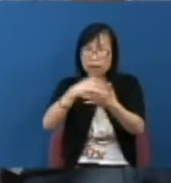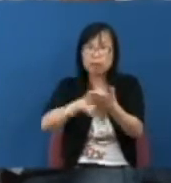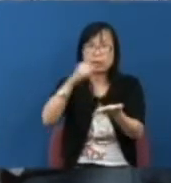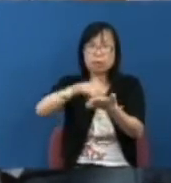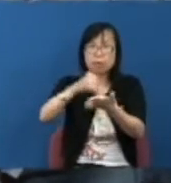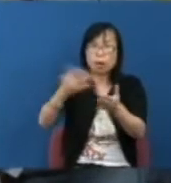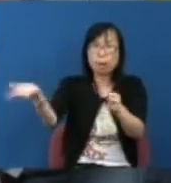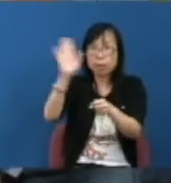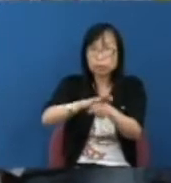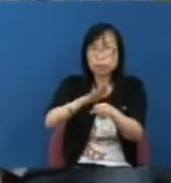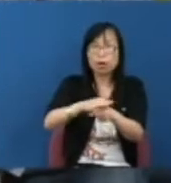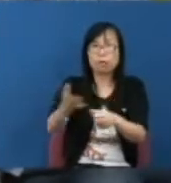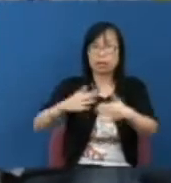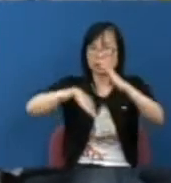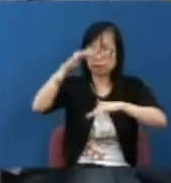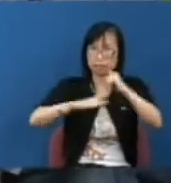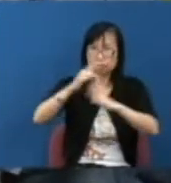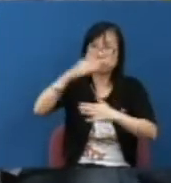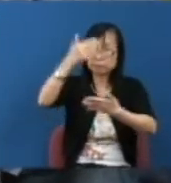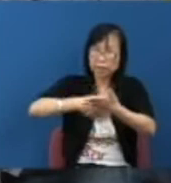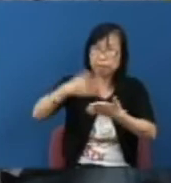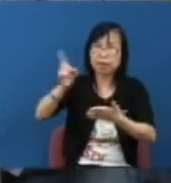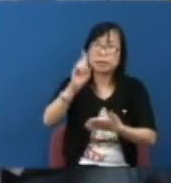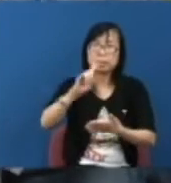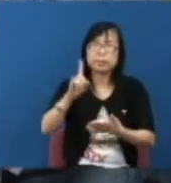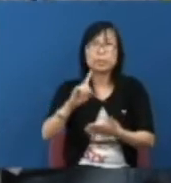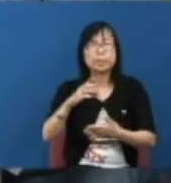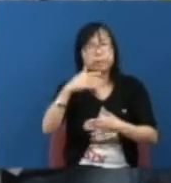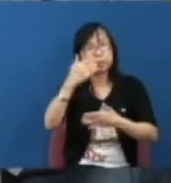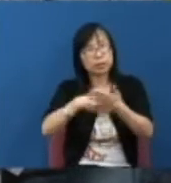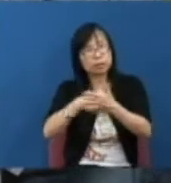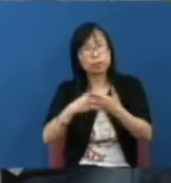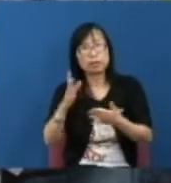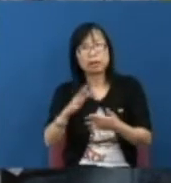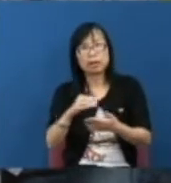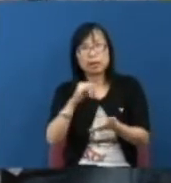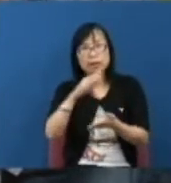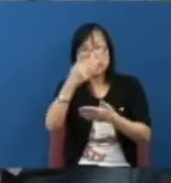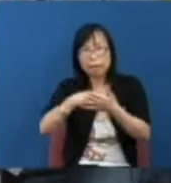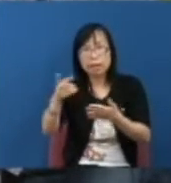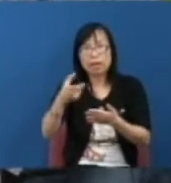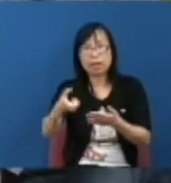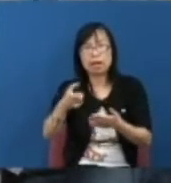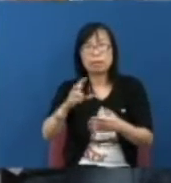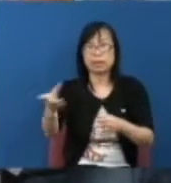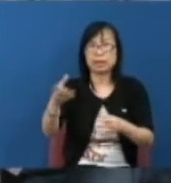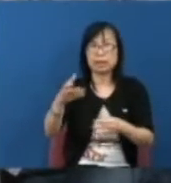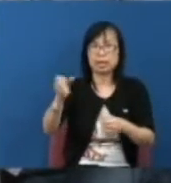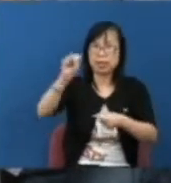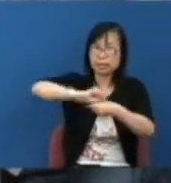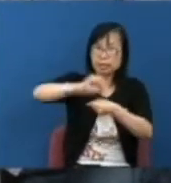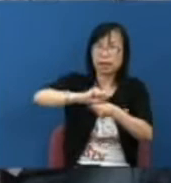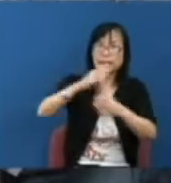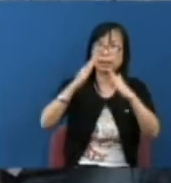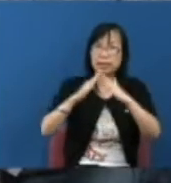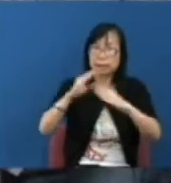助，甚至乎有一啲技術嘅豁免。何謂技術嘅豁免咧？即係譬如我哋成日講話僭建係一個，即